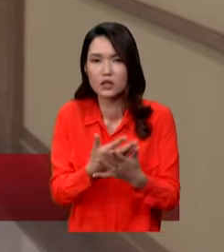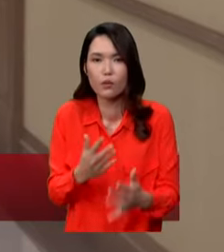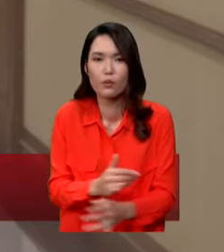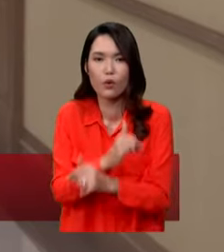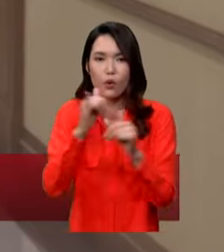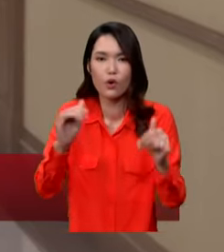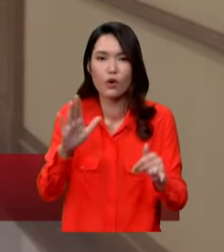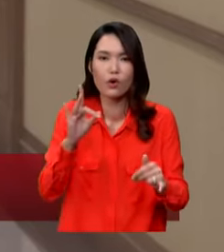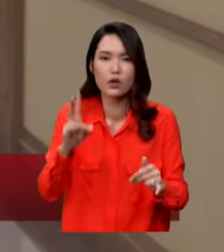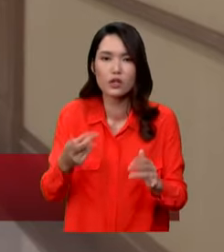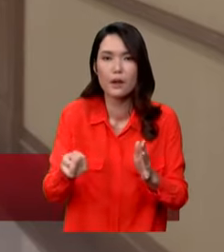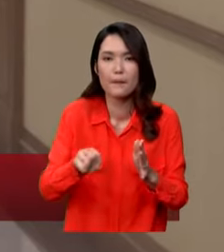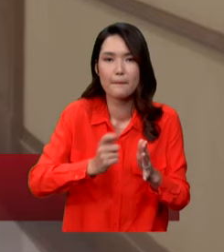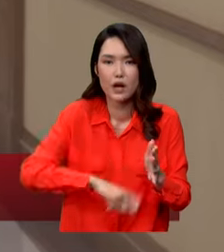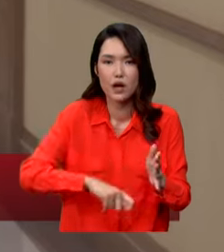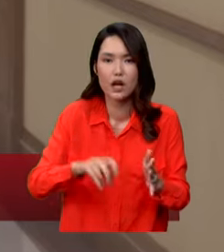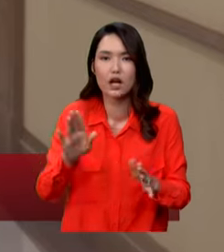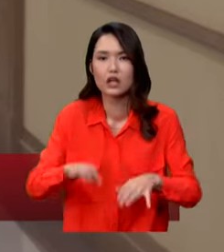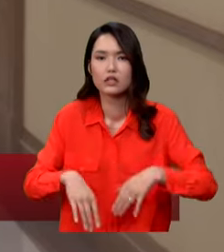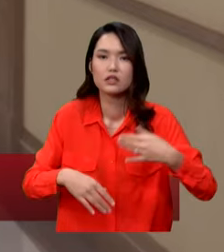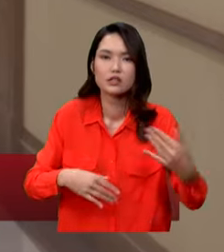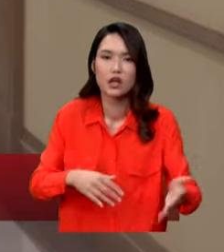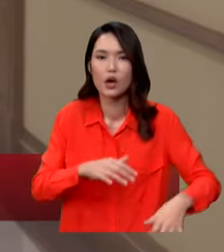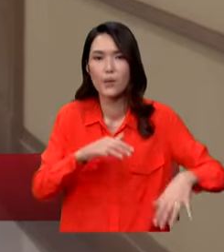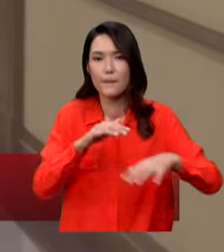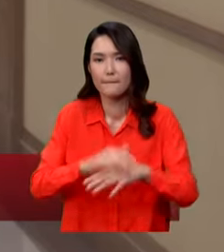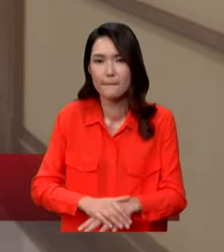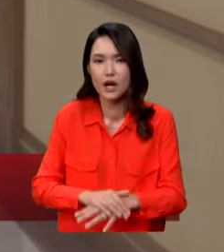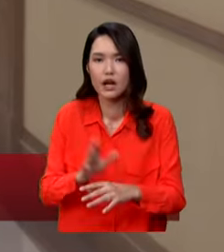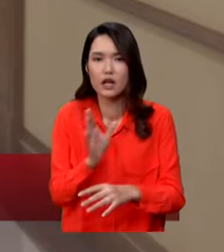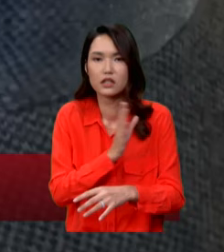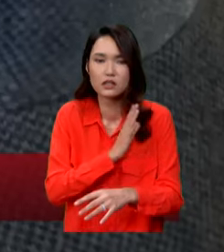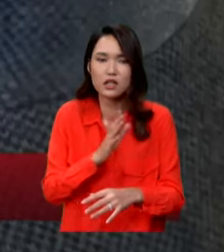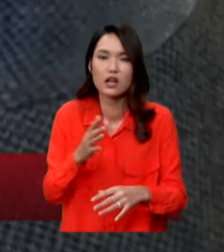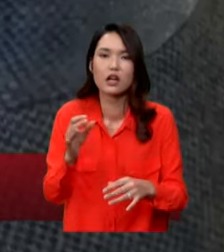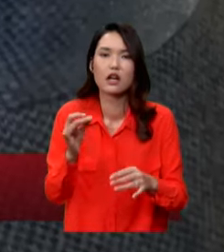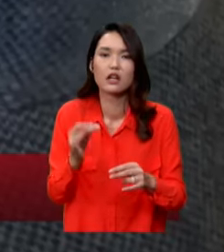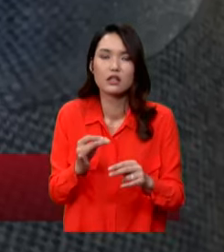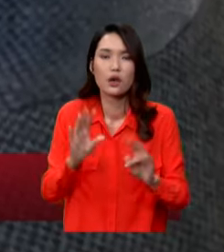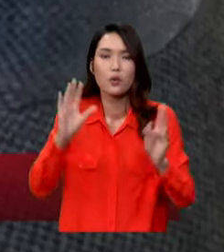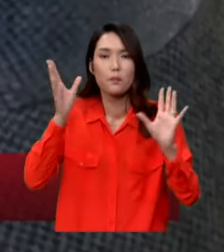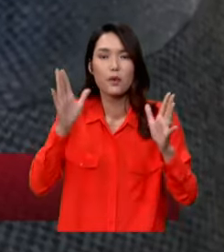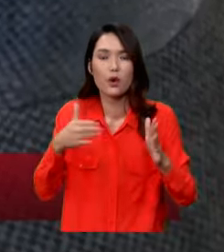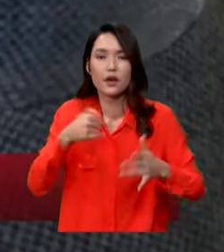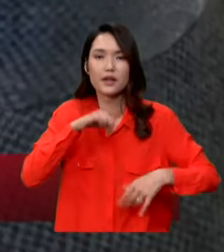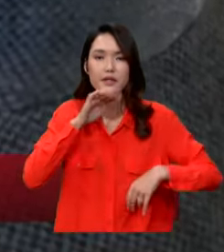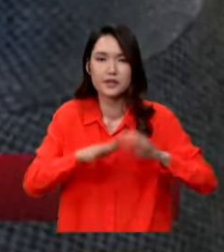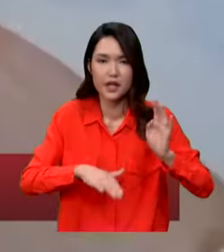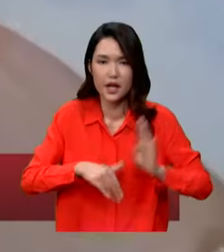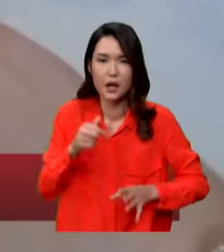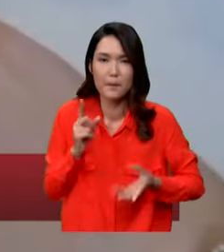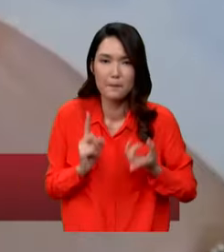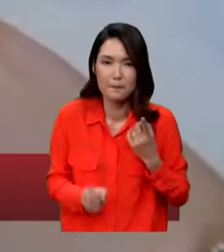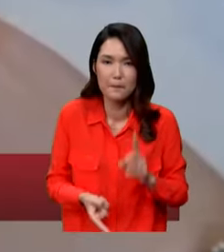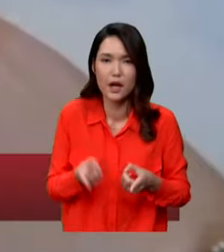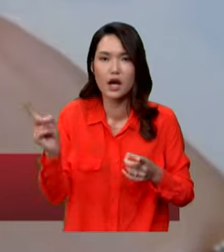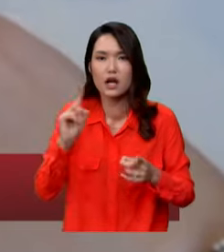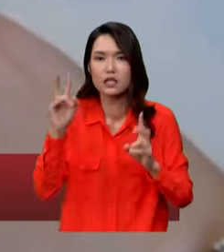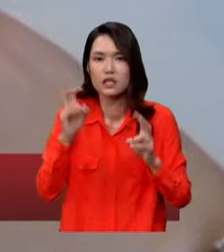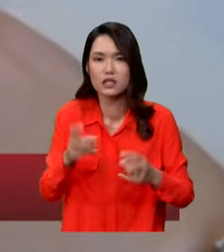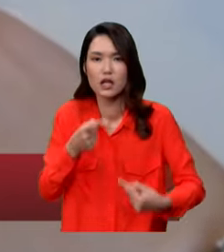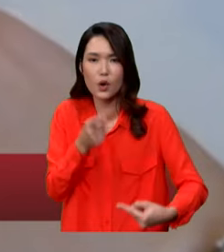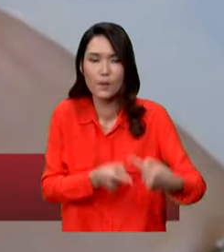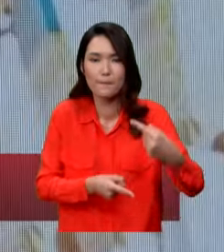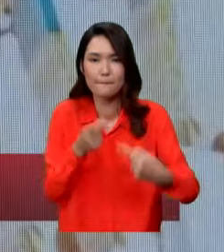увеличение срока блокировки со стороны банков с 3 до 5 дней. Происходящее эксперты по кибербезопасности называют